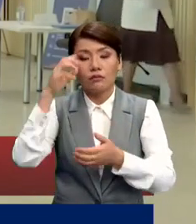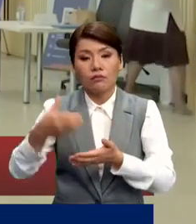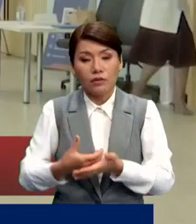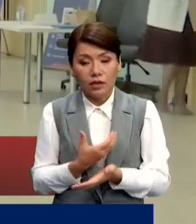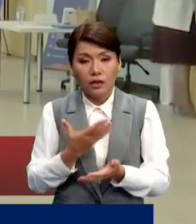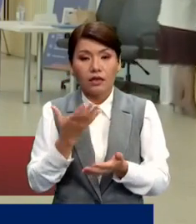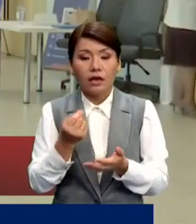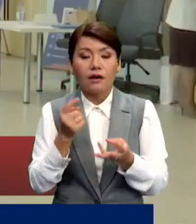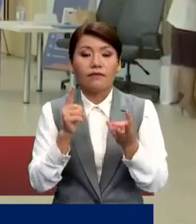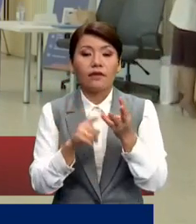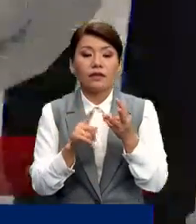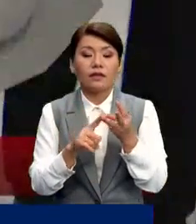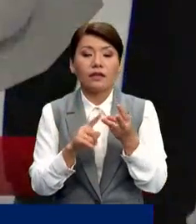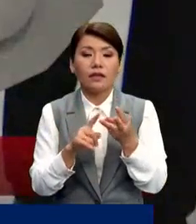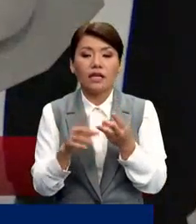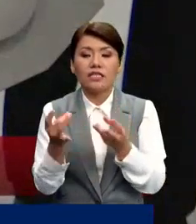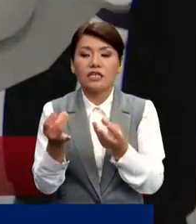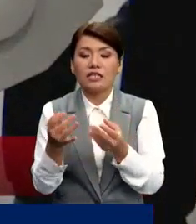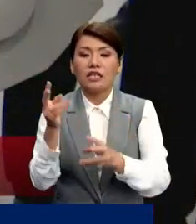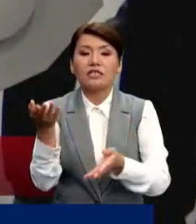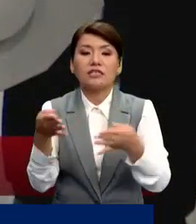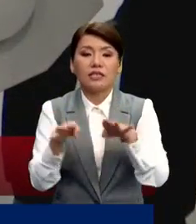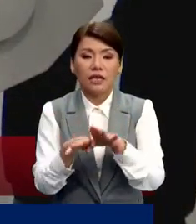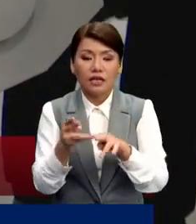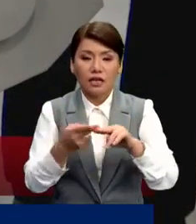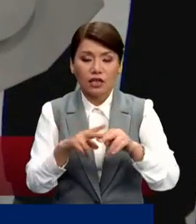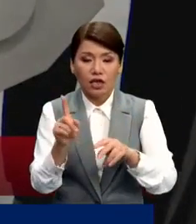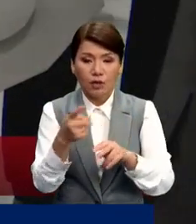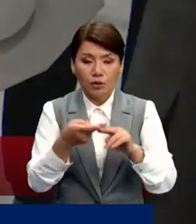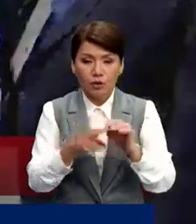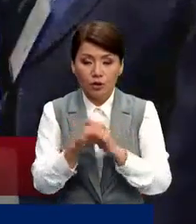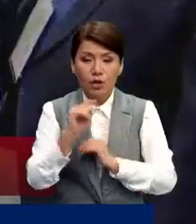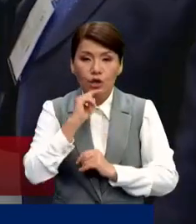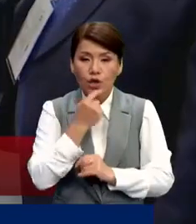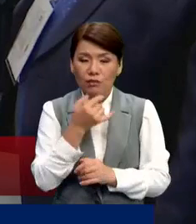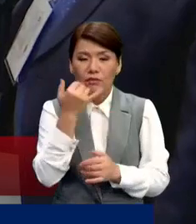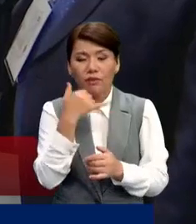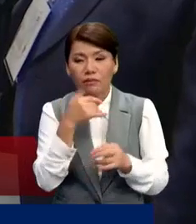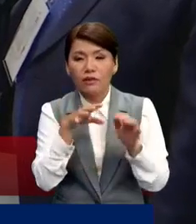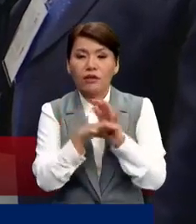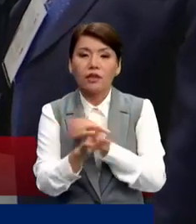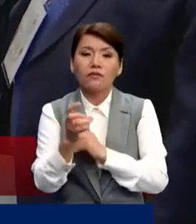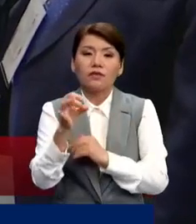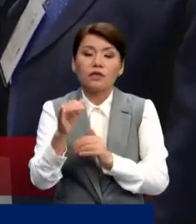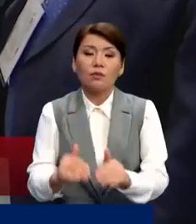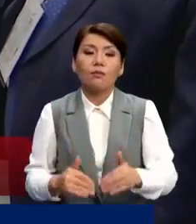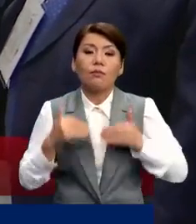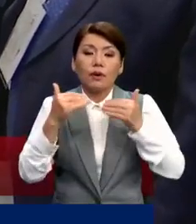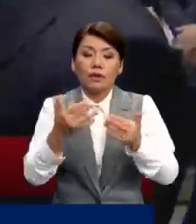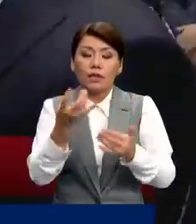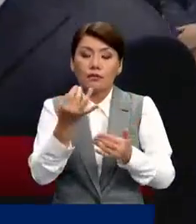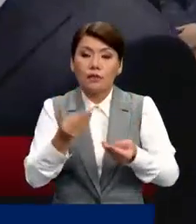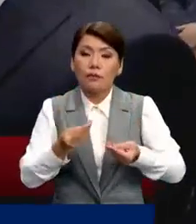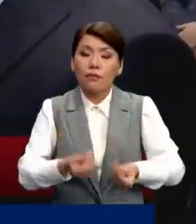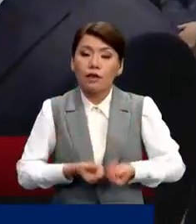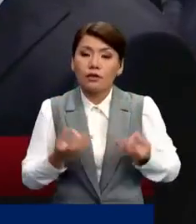финансовые инструменты, которые выставляет государство. И третье – это закрытость рынка сбыта. В нашей стране вклад химической промышленности в экономику незначительный.